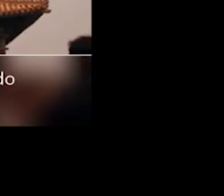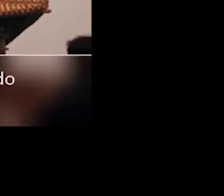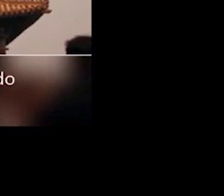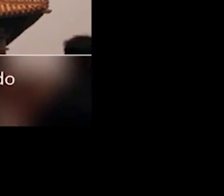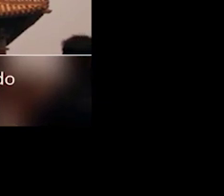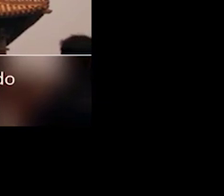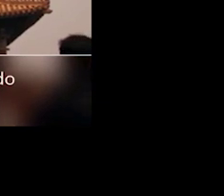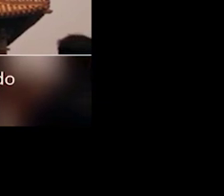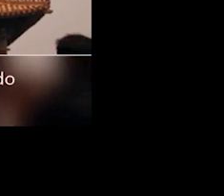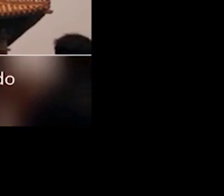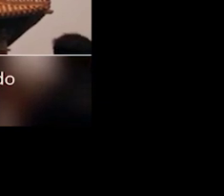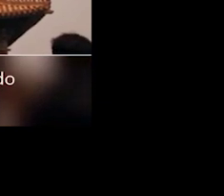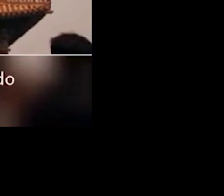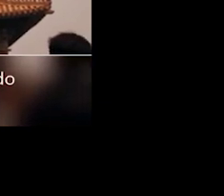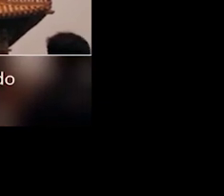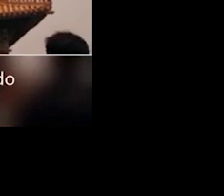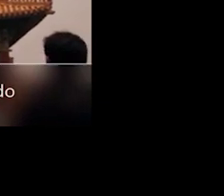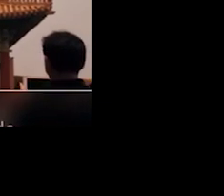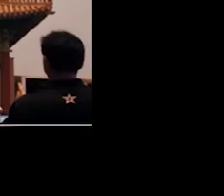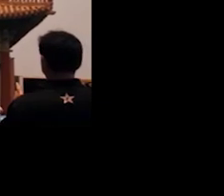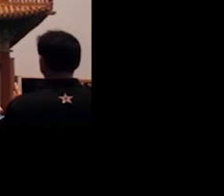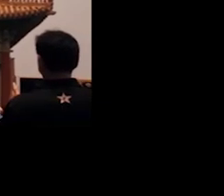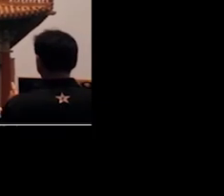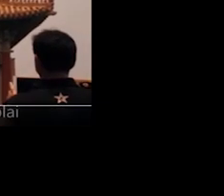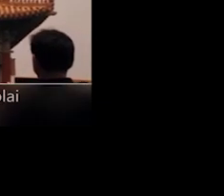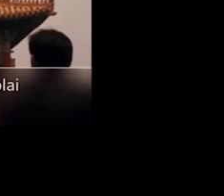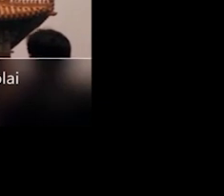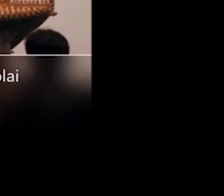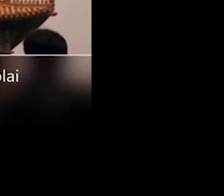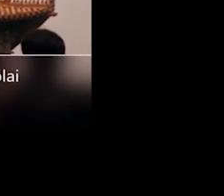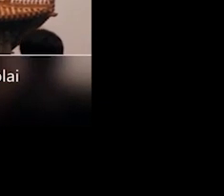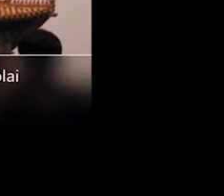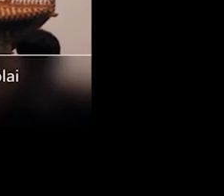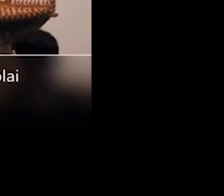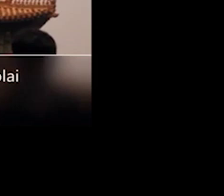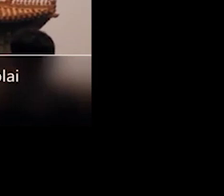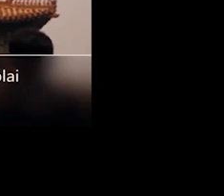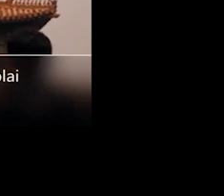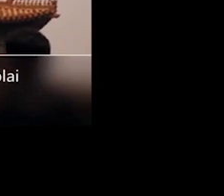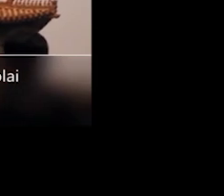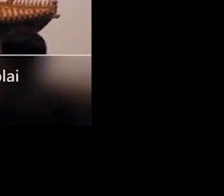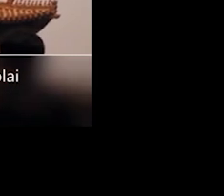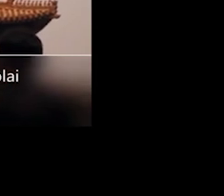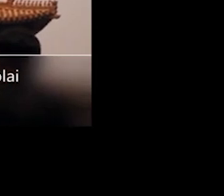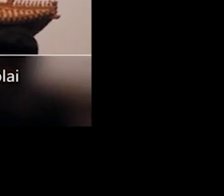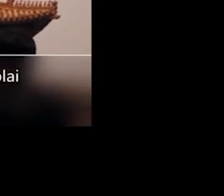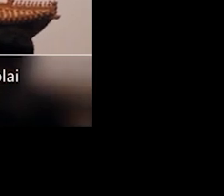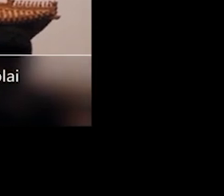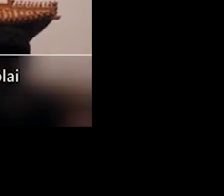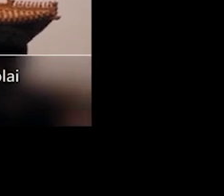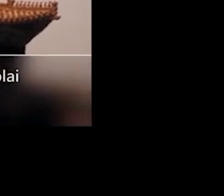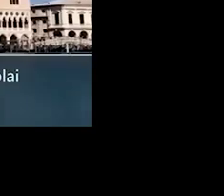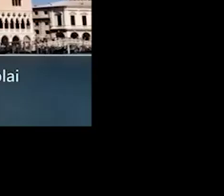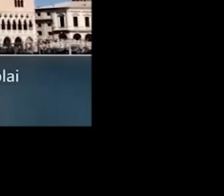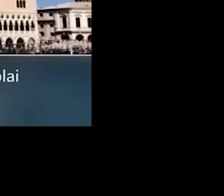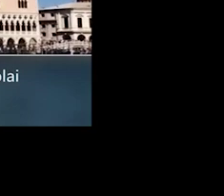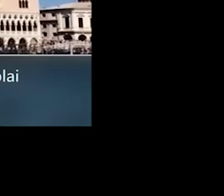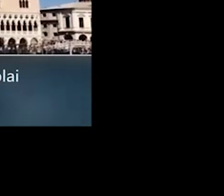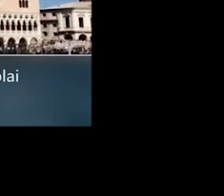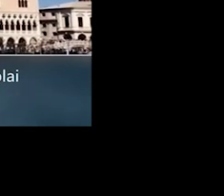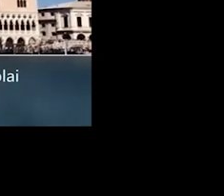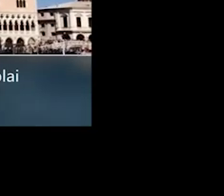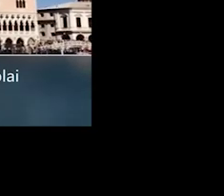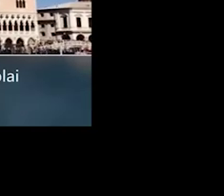Calvino intitolato Le città invisibili. Calvino ci propone questa riflessione nell'ambito